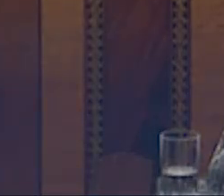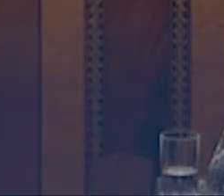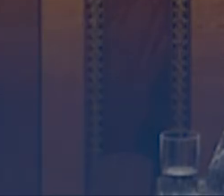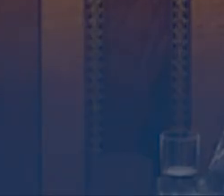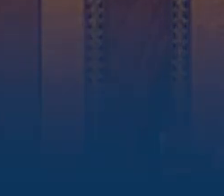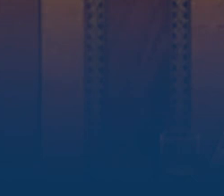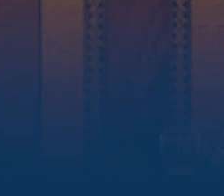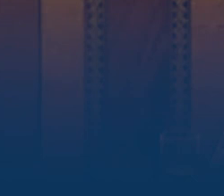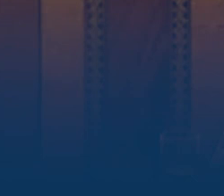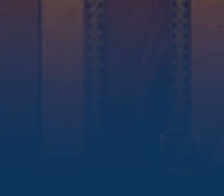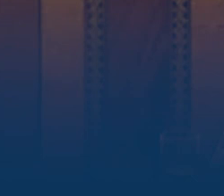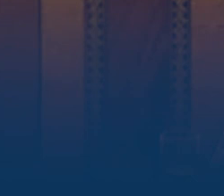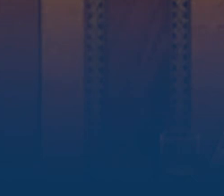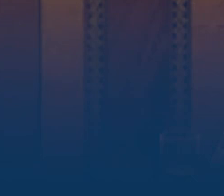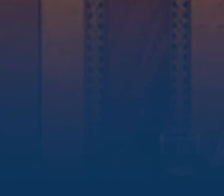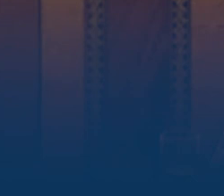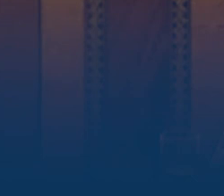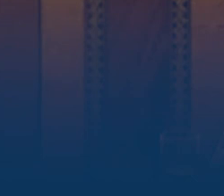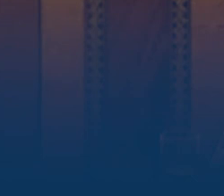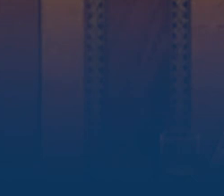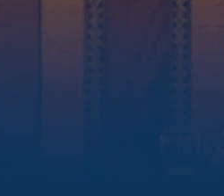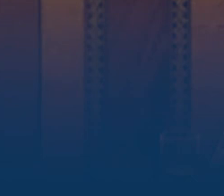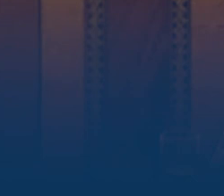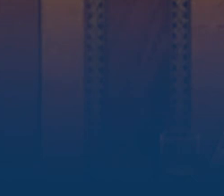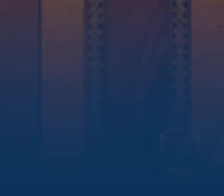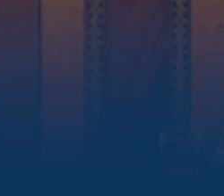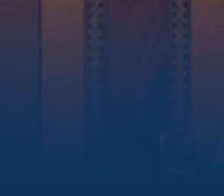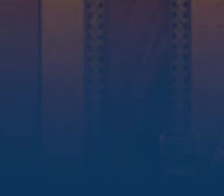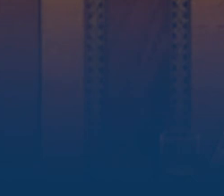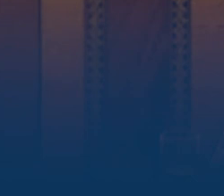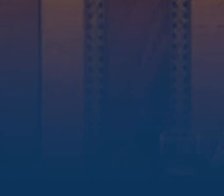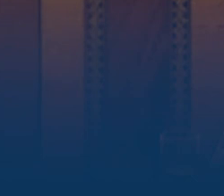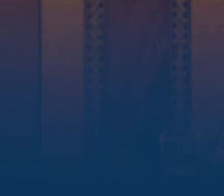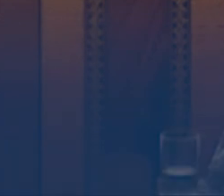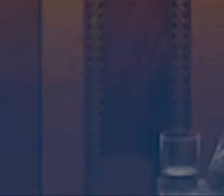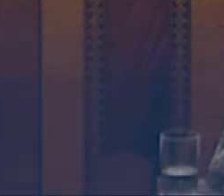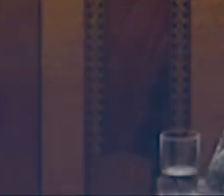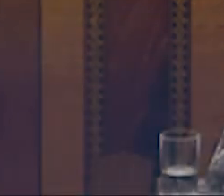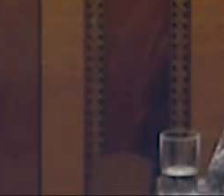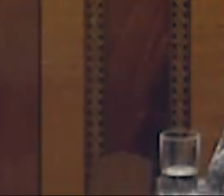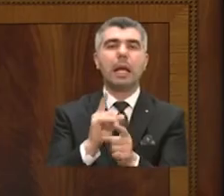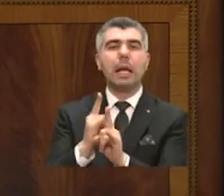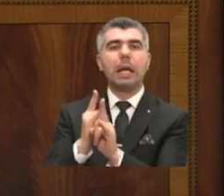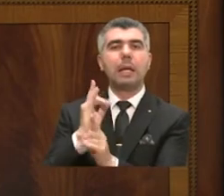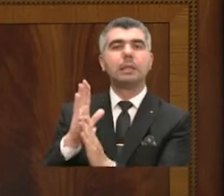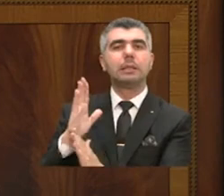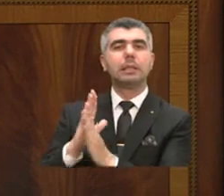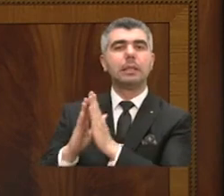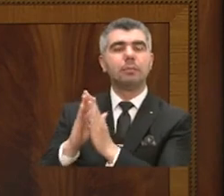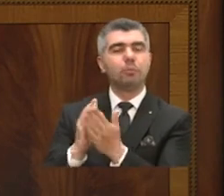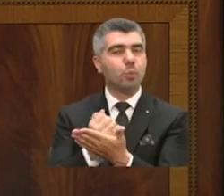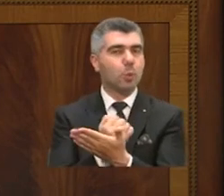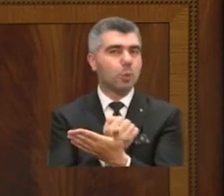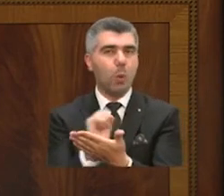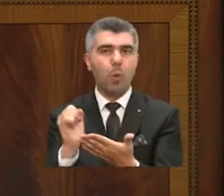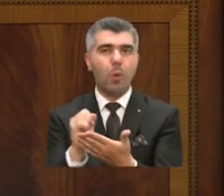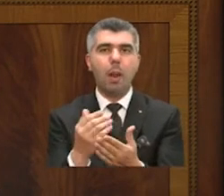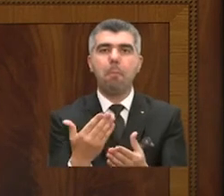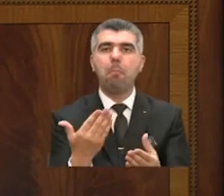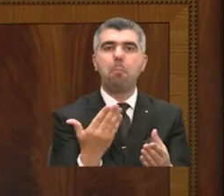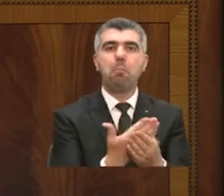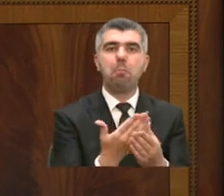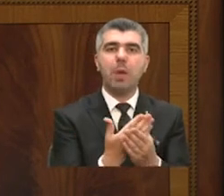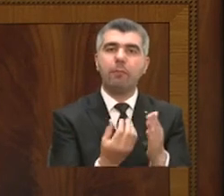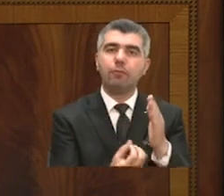سيشكل نقلة نوعية حقيقية في العلاج الطبي الذي سيعتمد على إحداث الملف الطبي